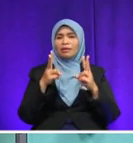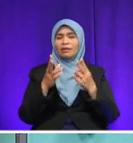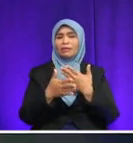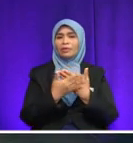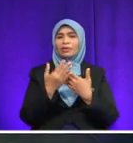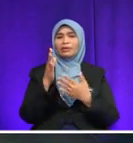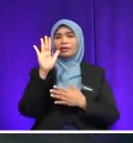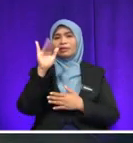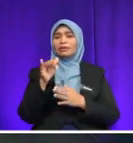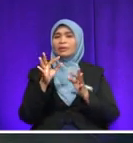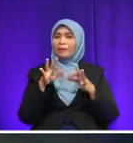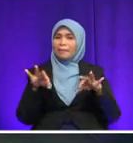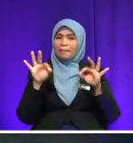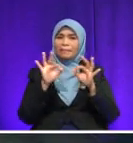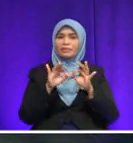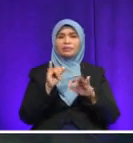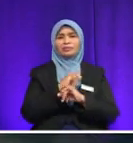penting jangan tak salat